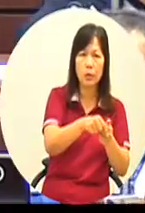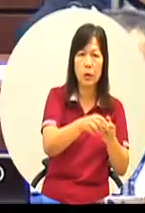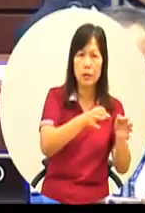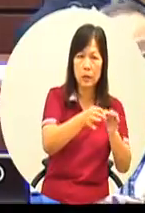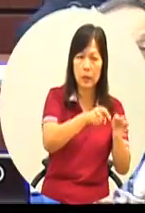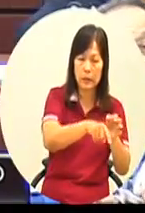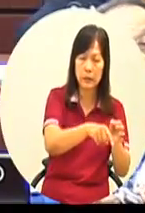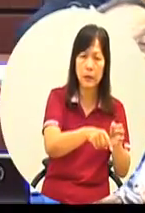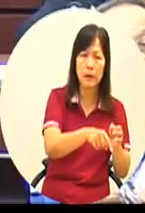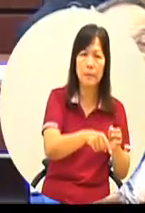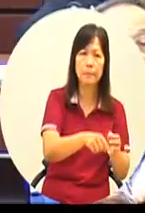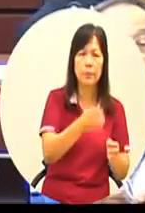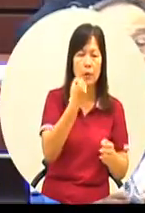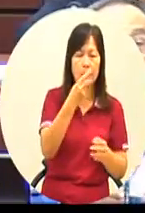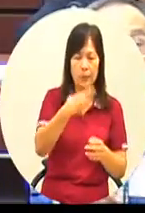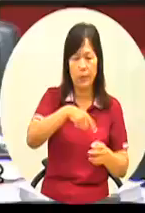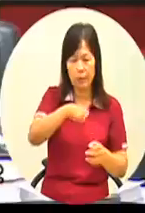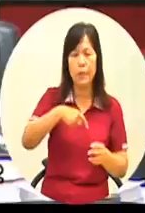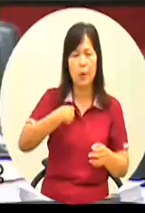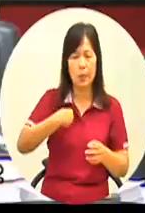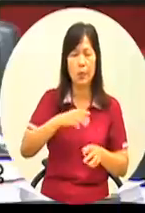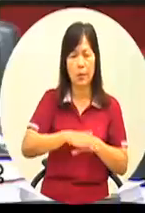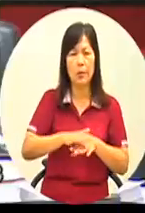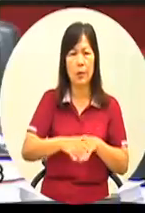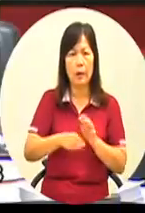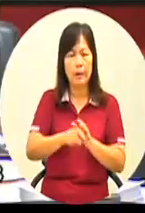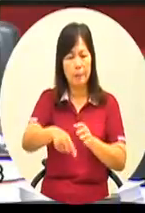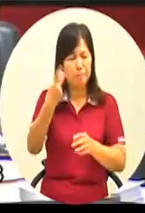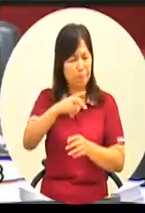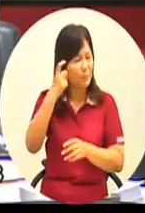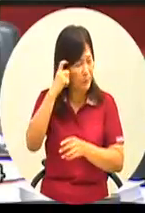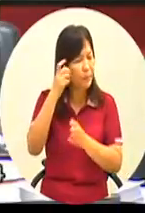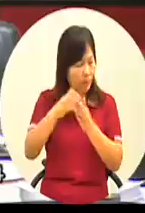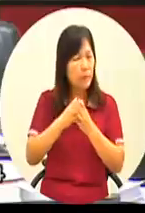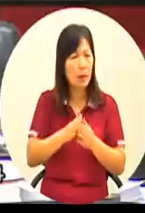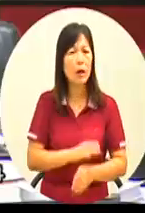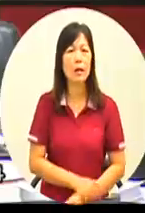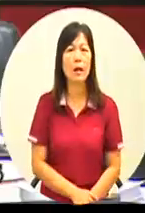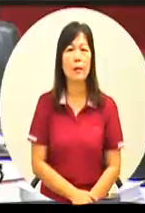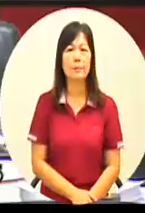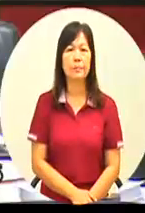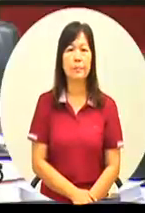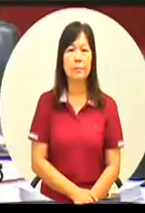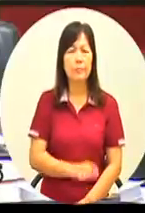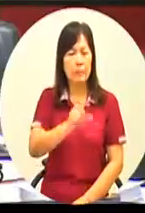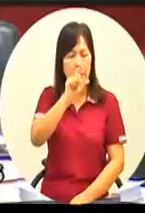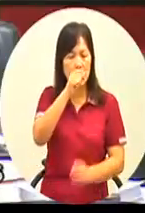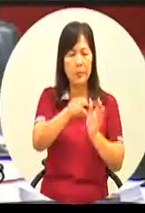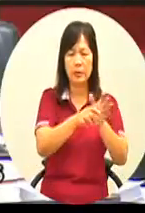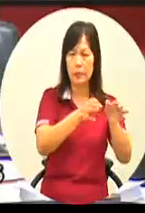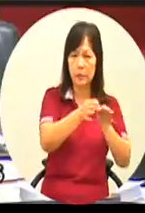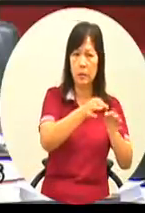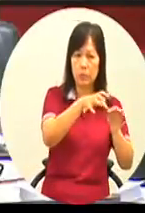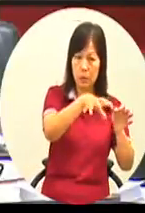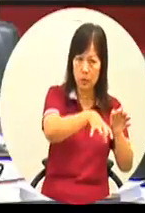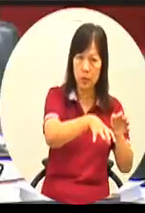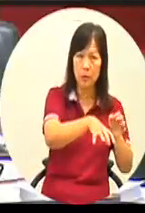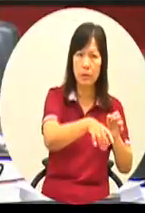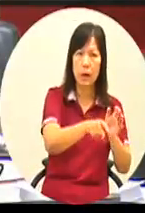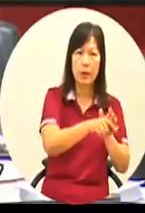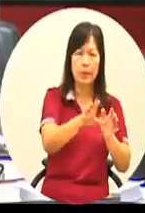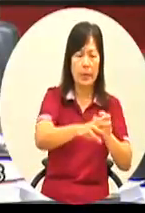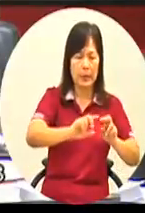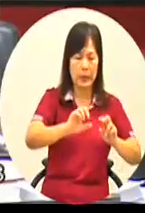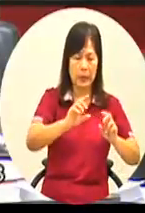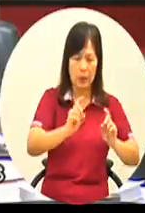对啊，服务业部分是不是要特别思考一下？尤其他在营业的场所这一部分，我们这样大幅的